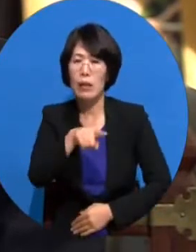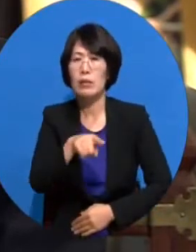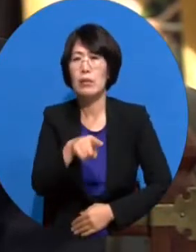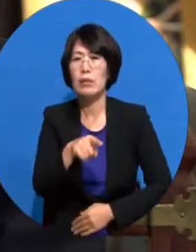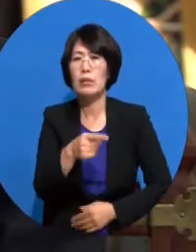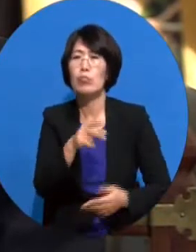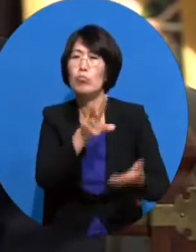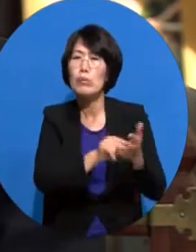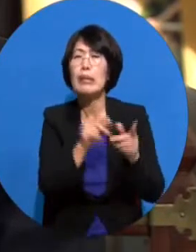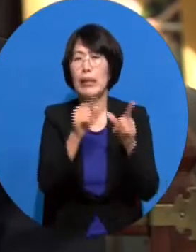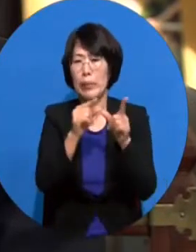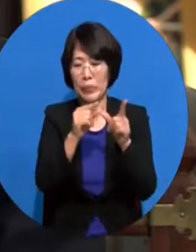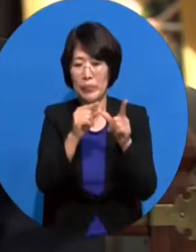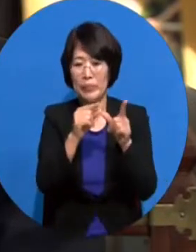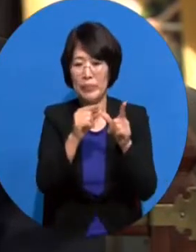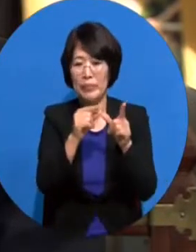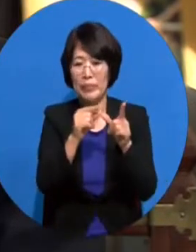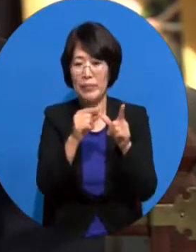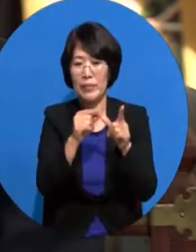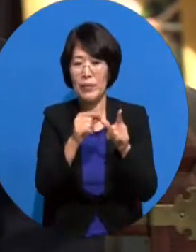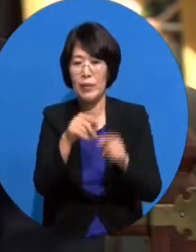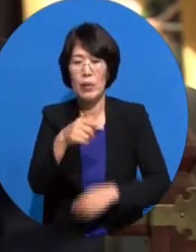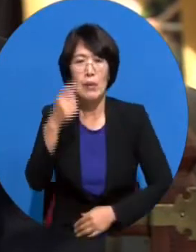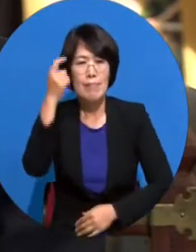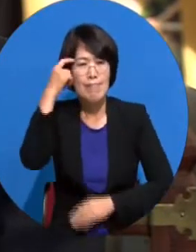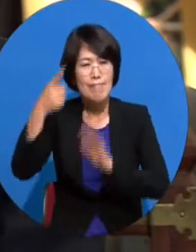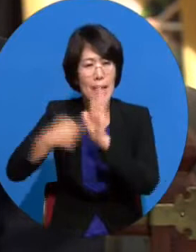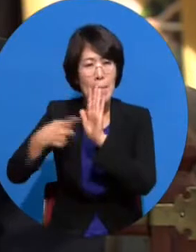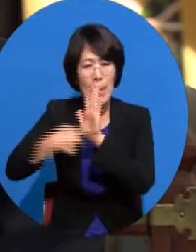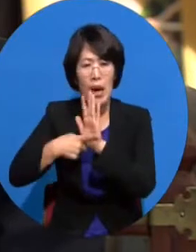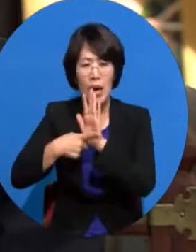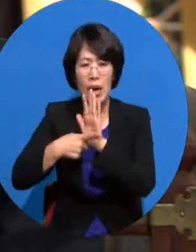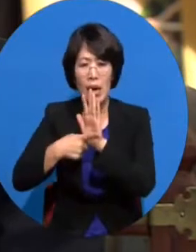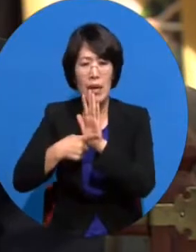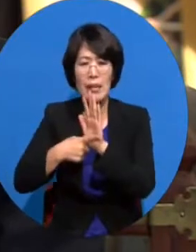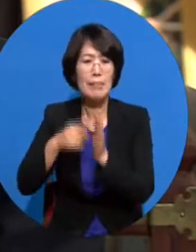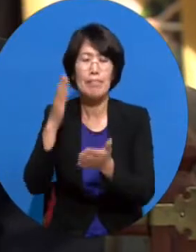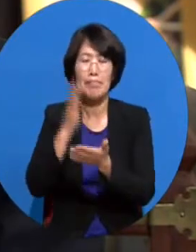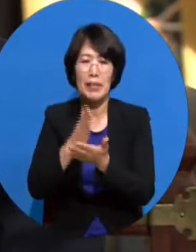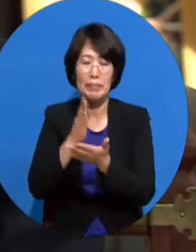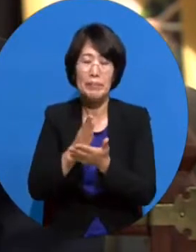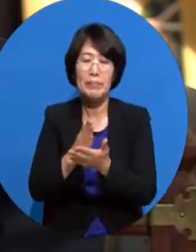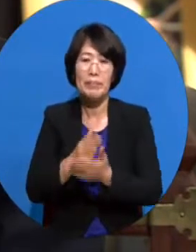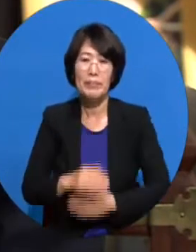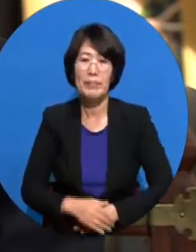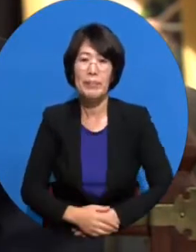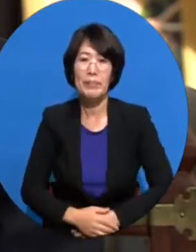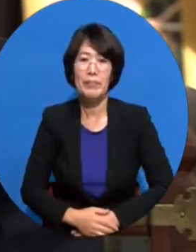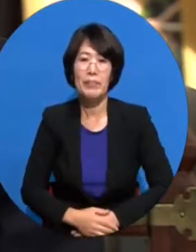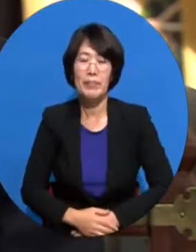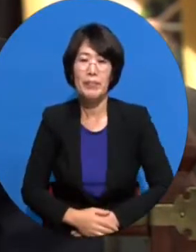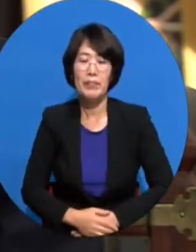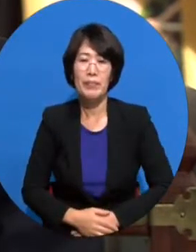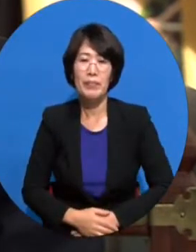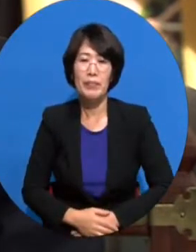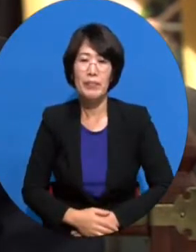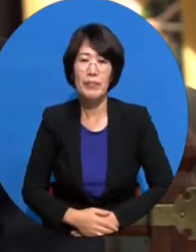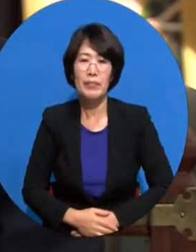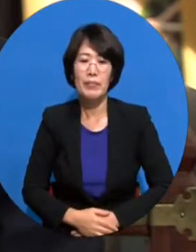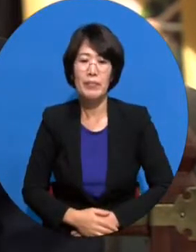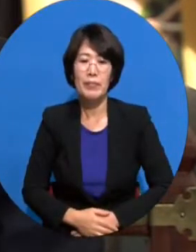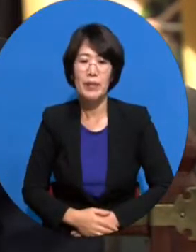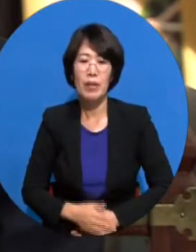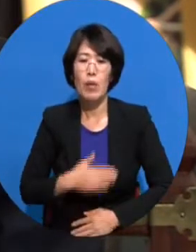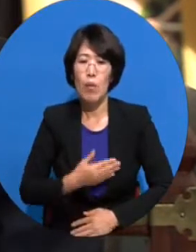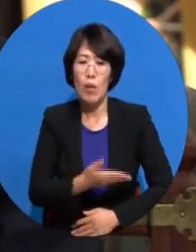그거는 하나의 부작용이라고 봐야지 지방자치에 대해서 부정적으로 생각할 이유는 아니라고 생각합니다.